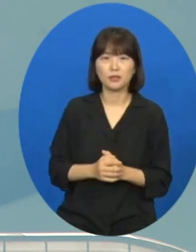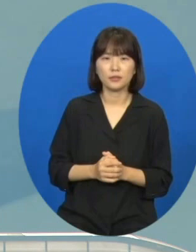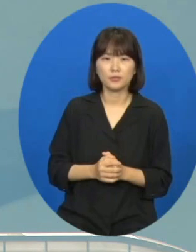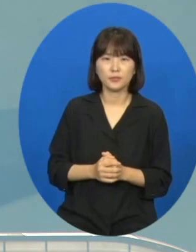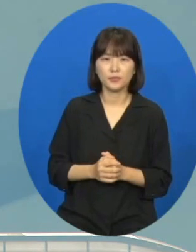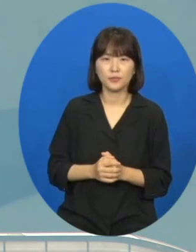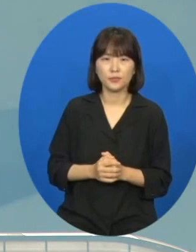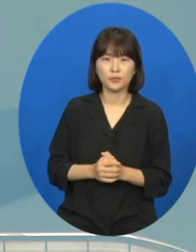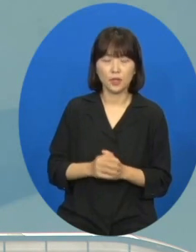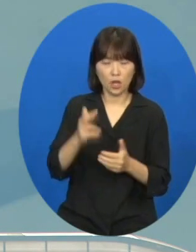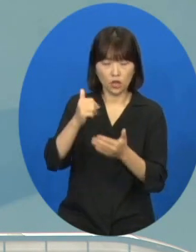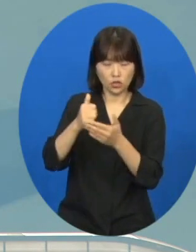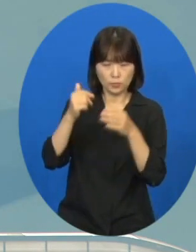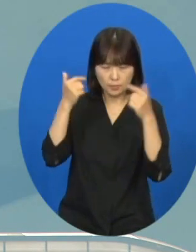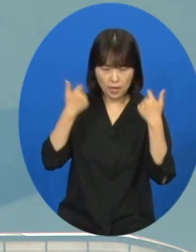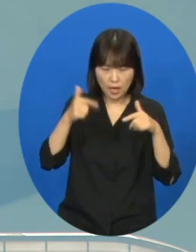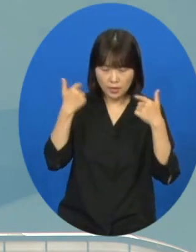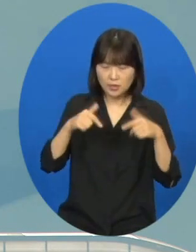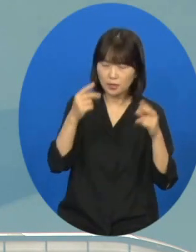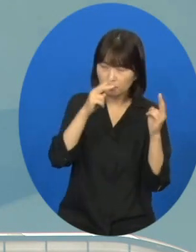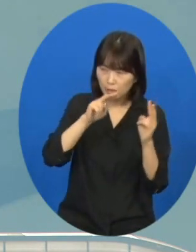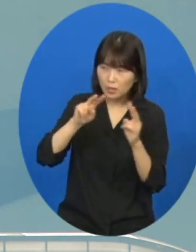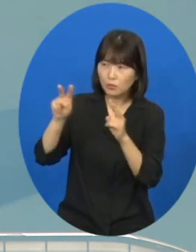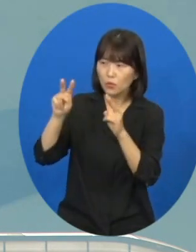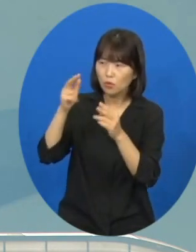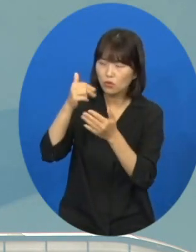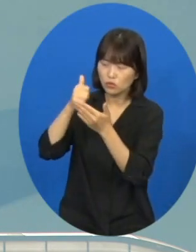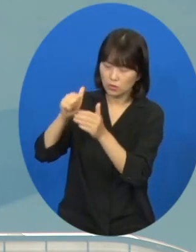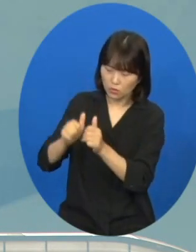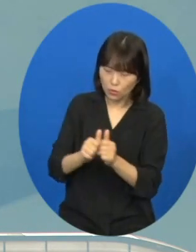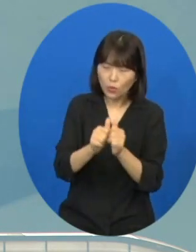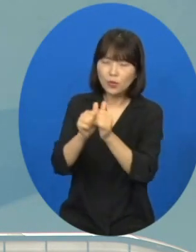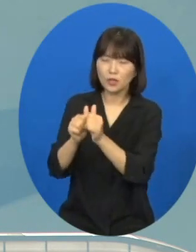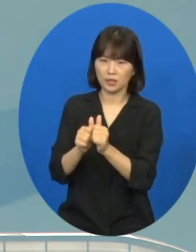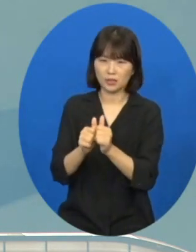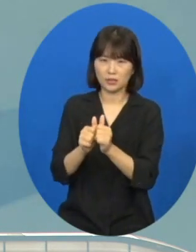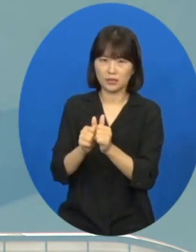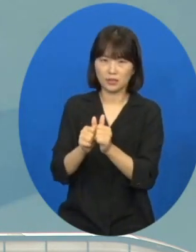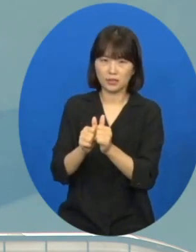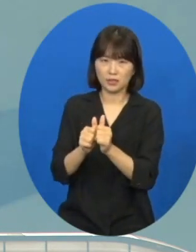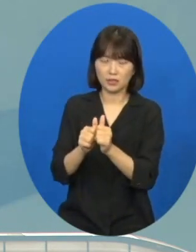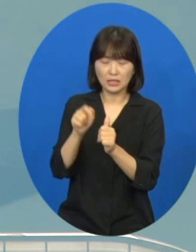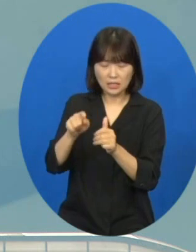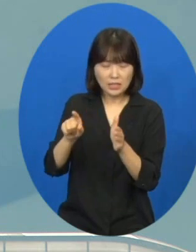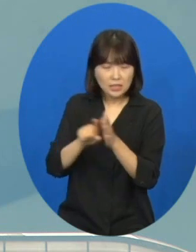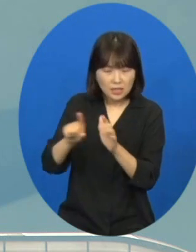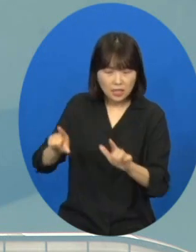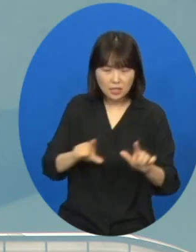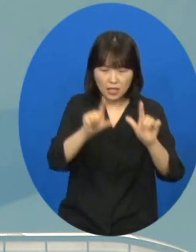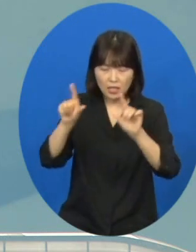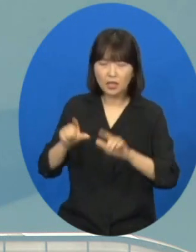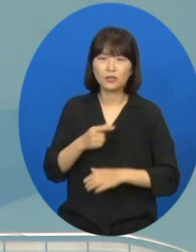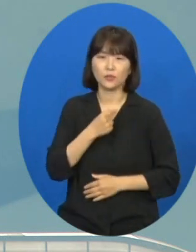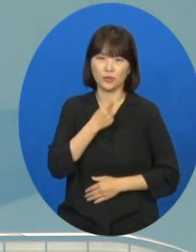정말 주님을 항상 바라보고 주님과 동행하는 그런 신앙생활 하고